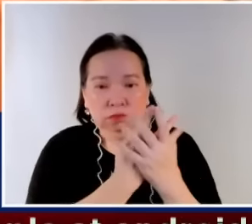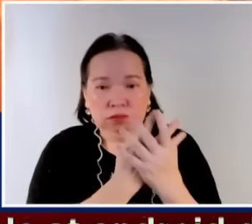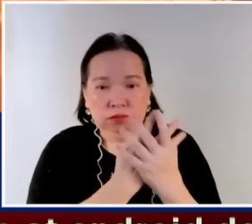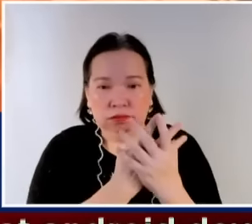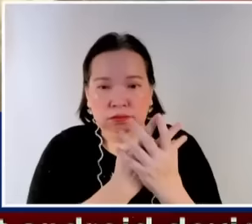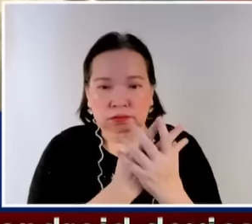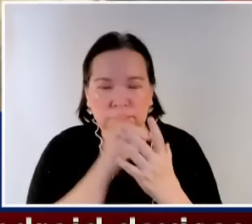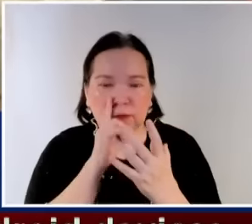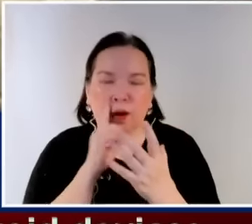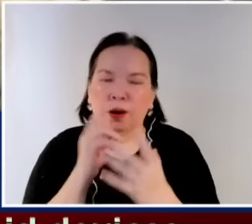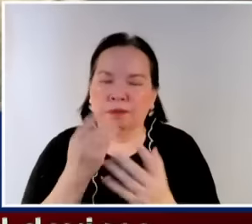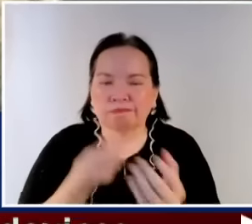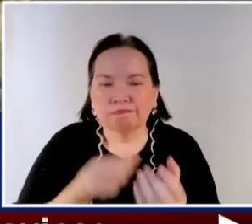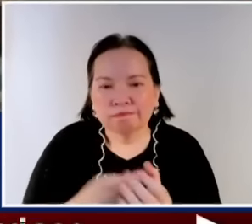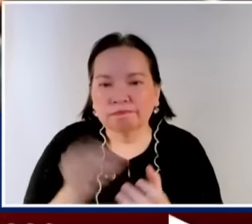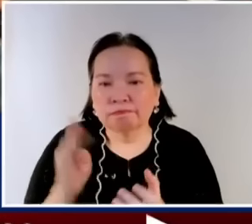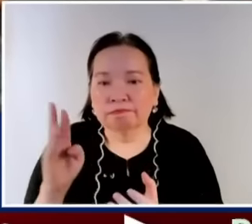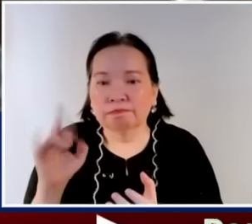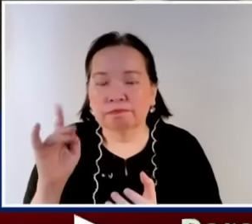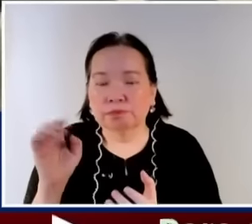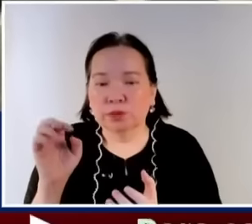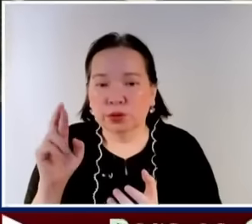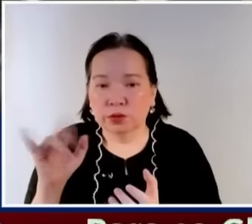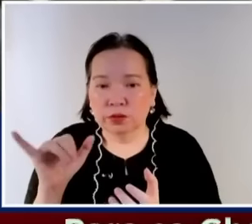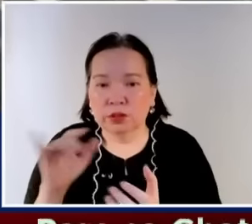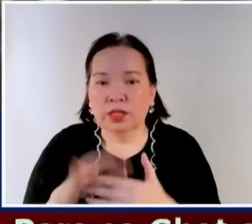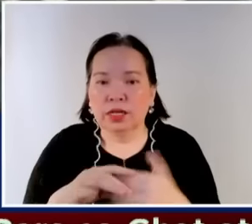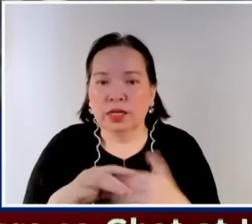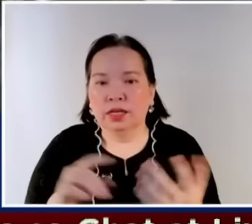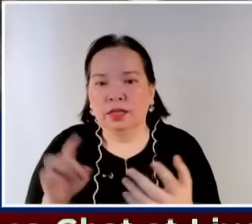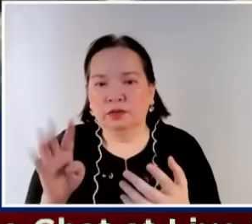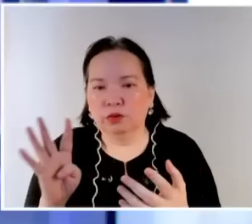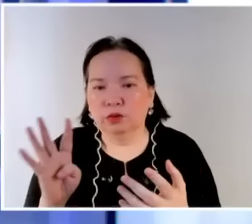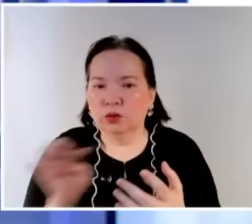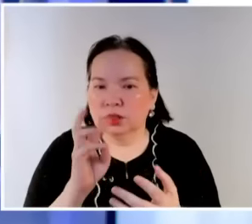4-6 taon naman dahil sa money laundering.